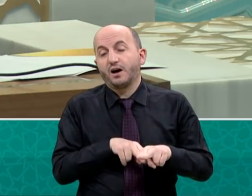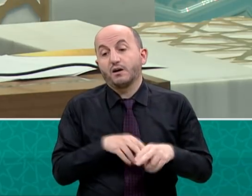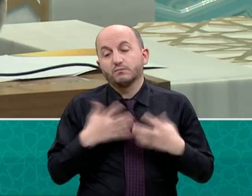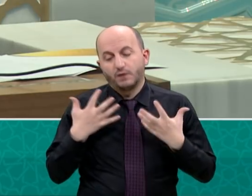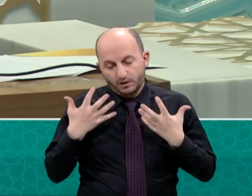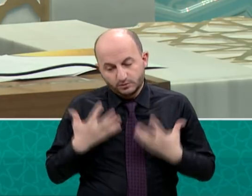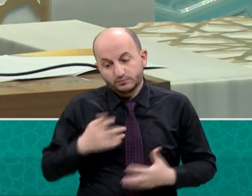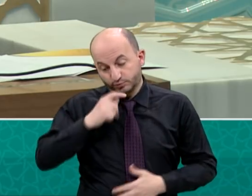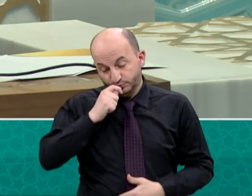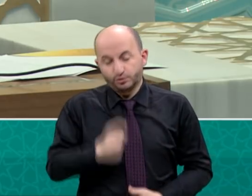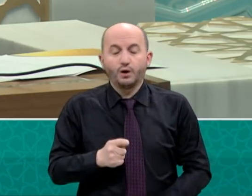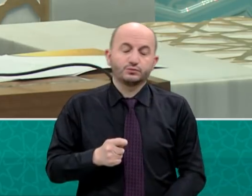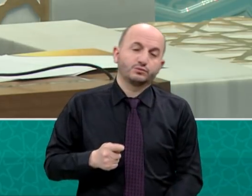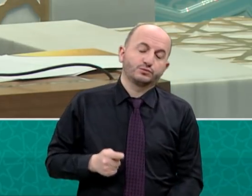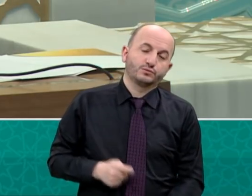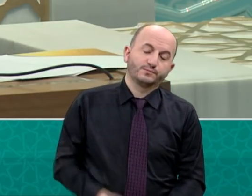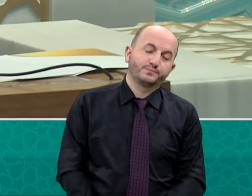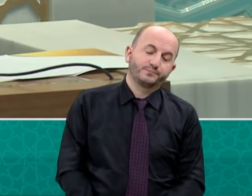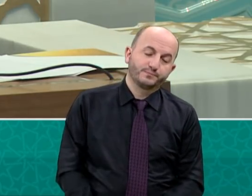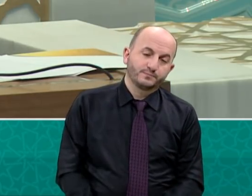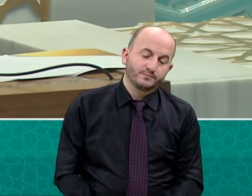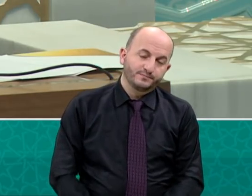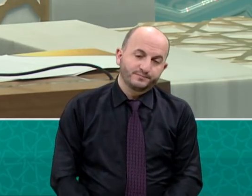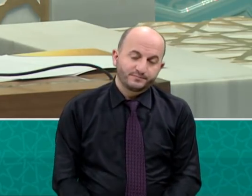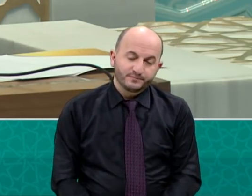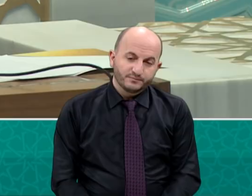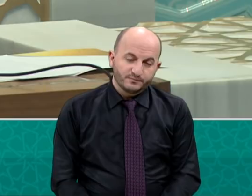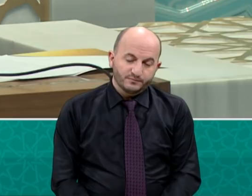galiza, ağır bir misak olarak nitelendiriyor.